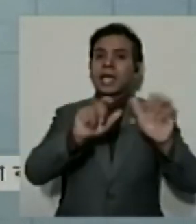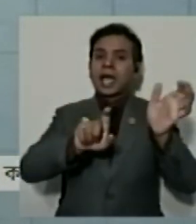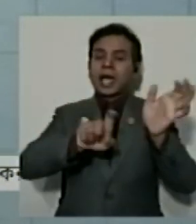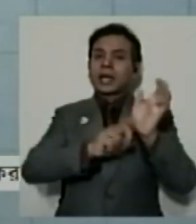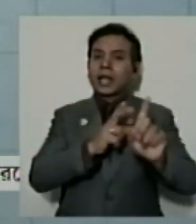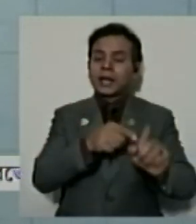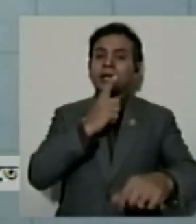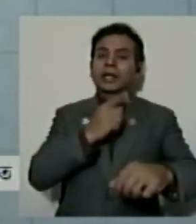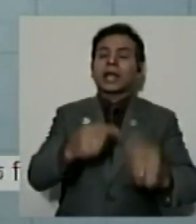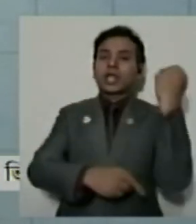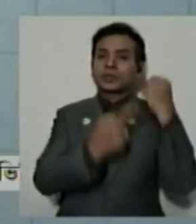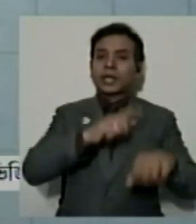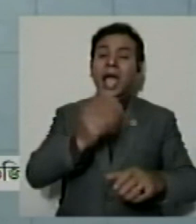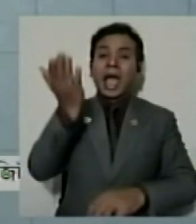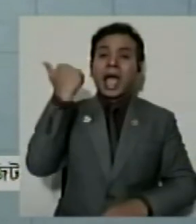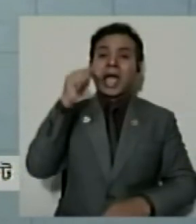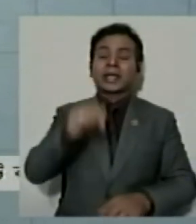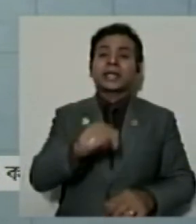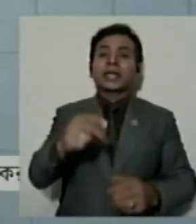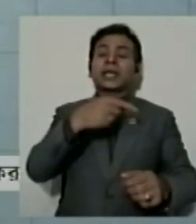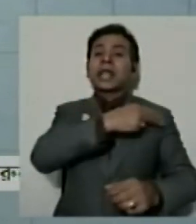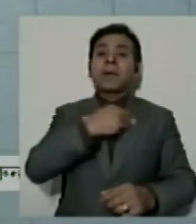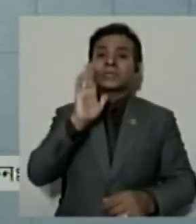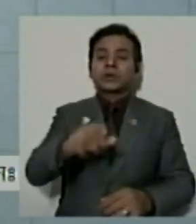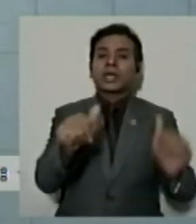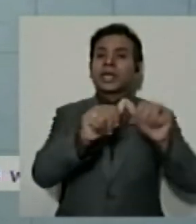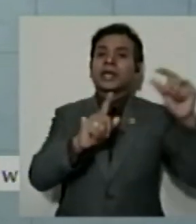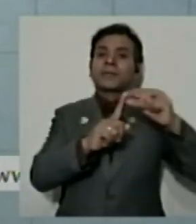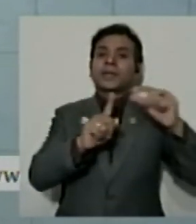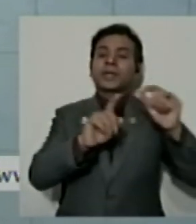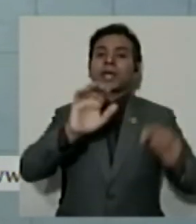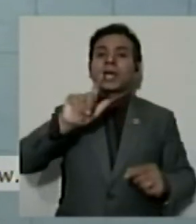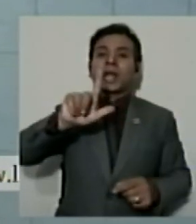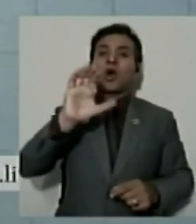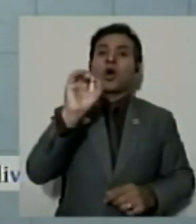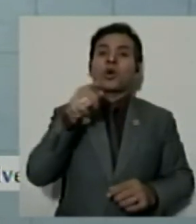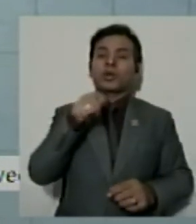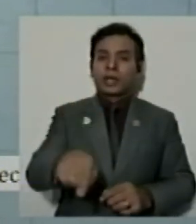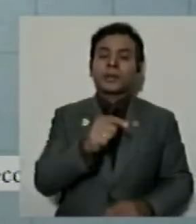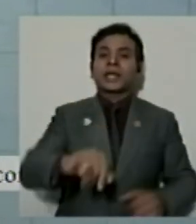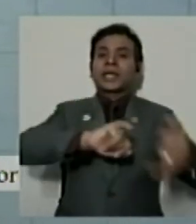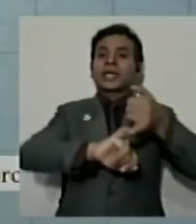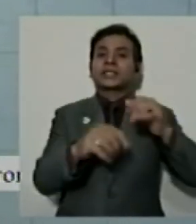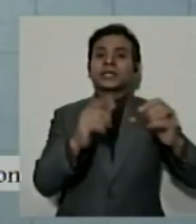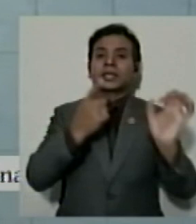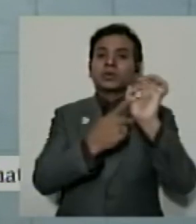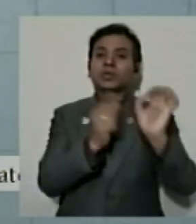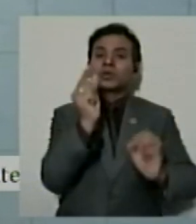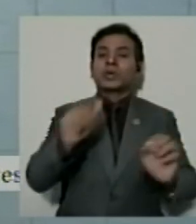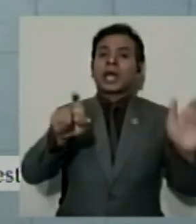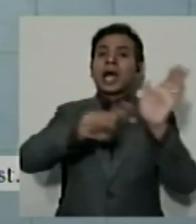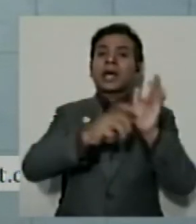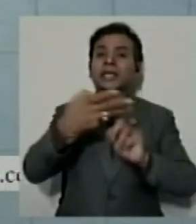ইতিমধ্যে স্কোয়ার হাসপাতালকে আমরা শর্ত সাপেক্ষে অনুমোদন দিয়েছি, তাদের পরিসংখ্যান আমাদের হাতে এখন এসে পৌঁছে নাই।